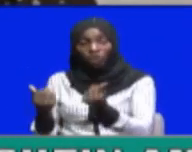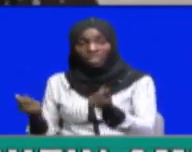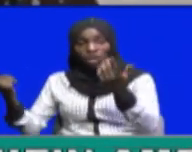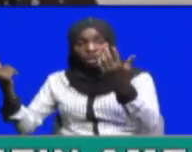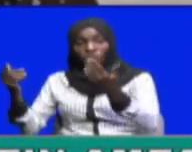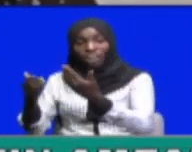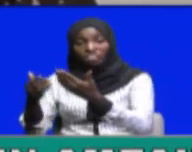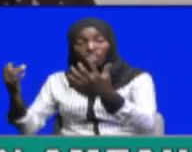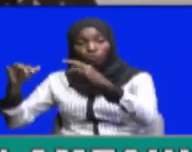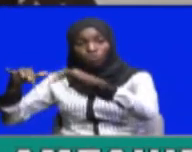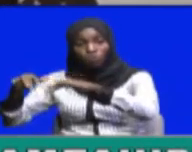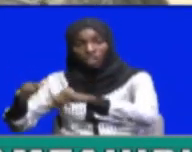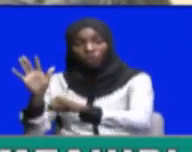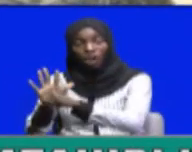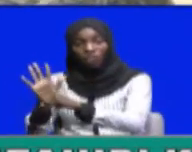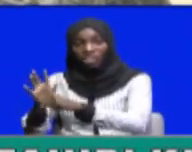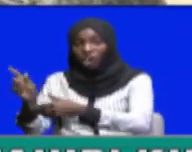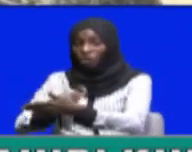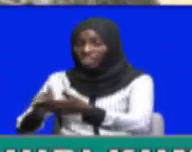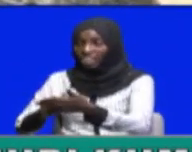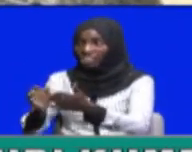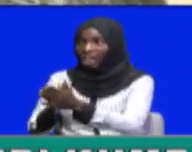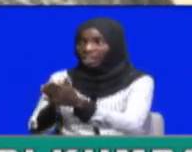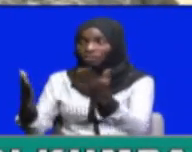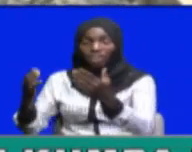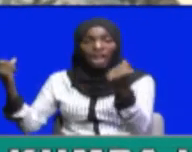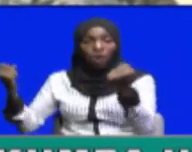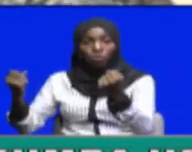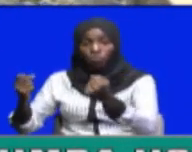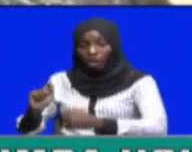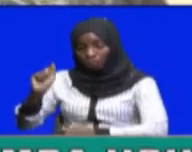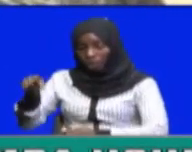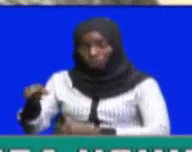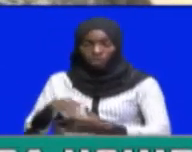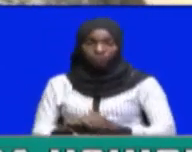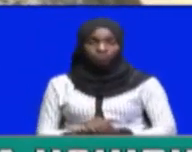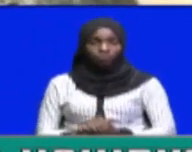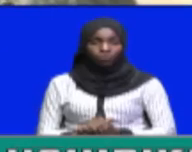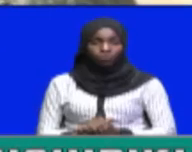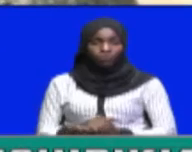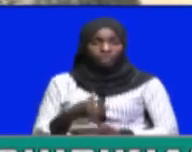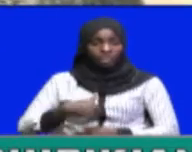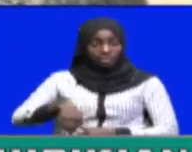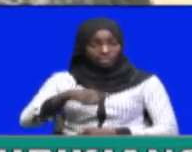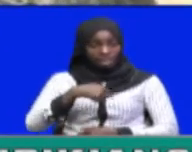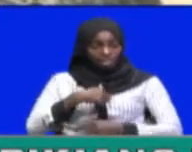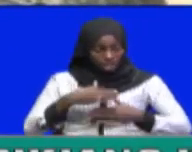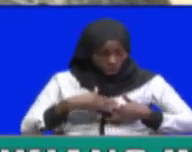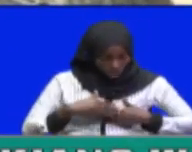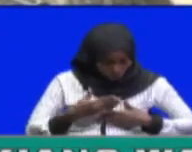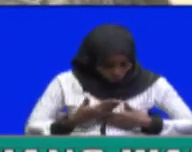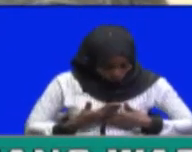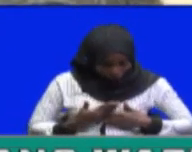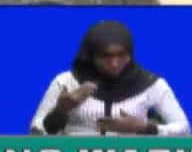kwa ajili ya kuja kujiandikisha katika daftari. Mafunzo, tunawashukuru wakufunzi wetu, yani maafisa mbalimbali wa tume ya uchaguzi